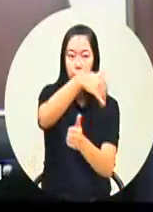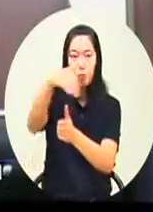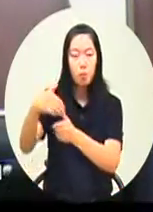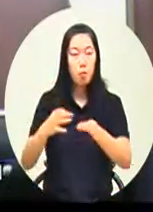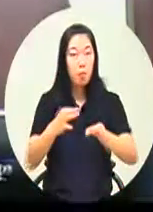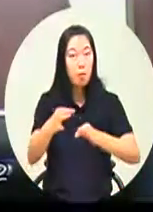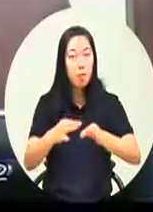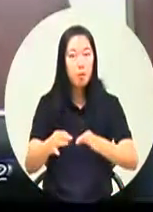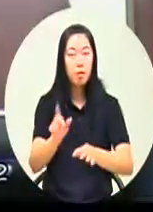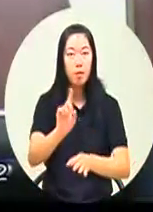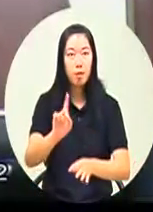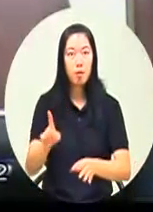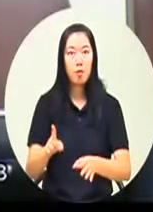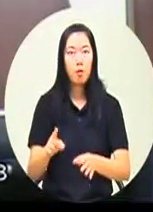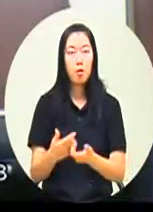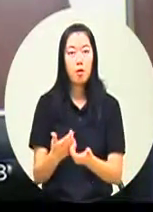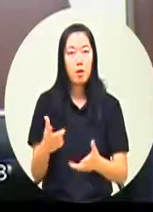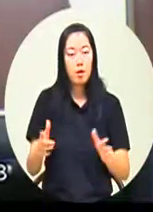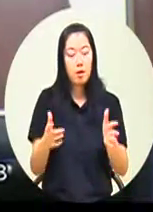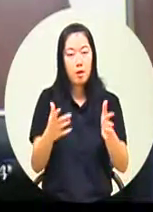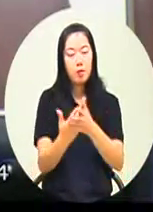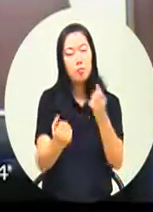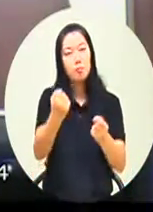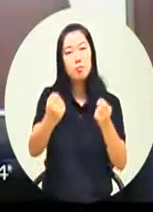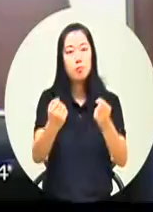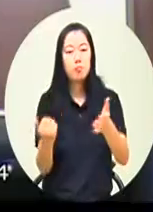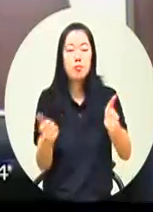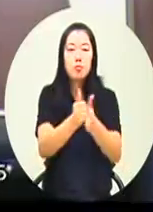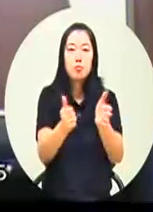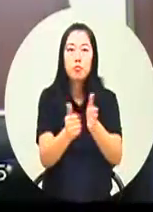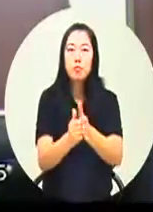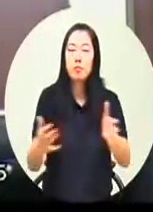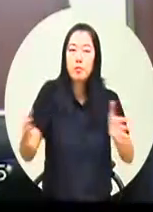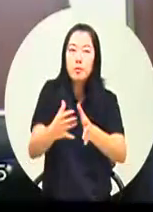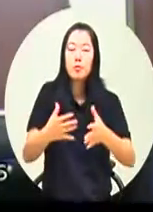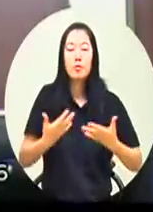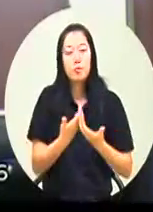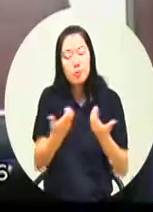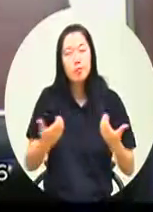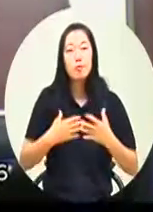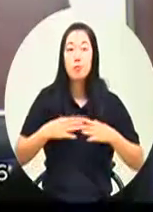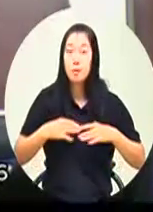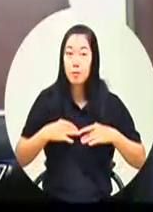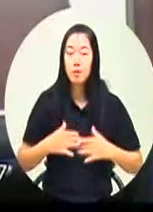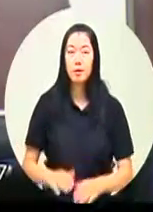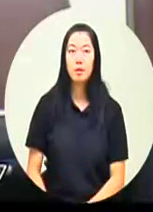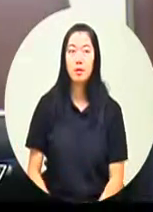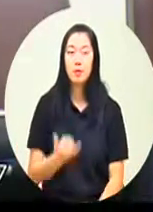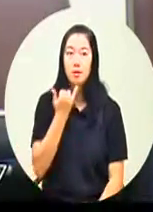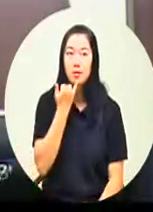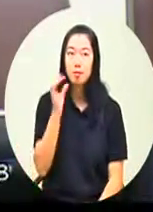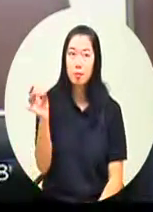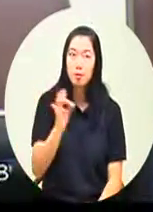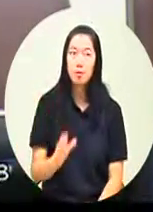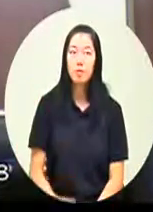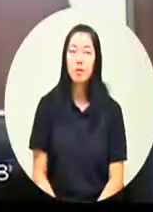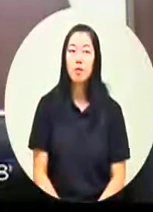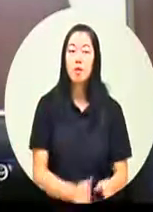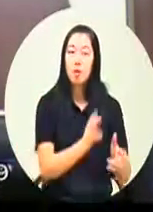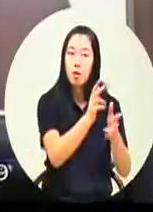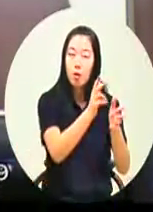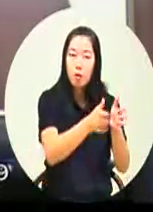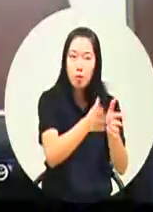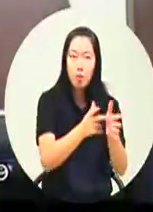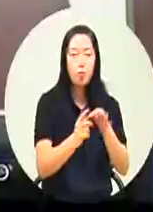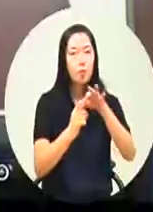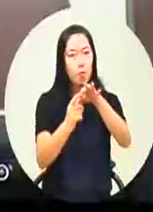的分享汽车哈，就是电动汽车分享出租，就透过大众运输之下来，我们